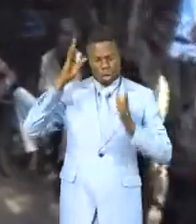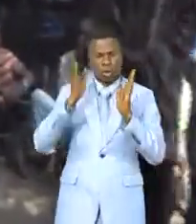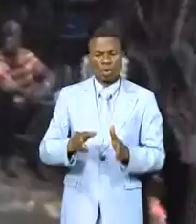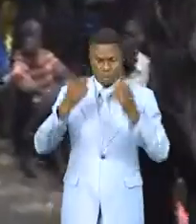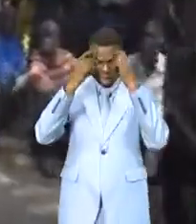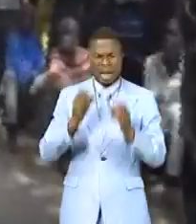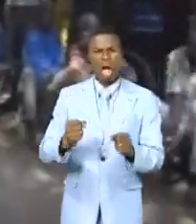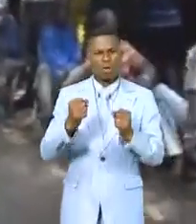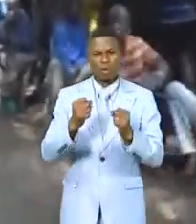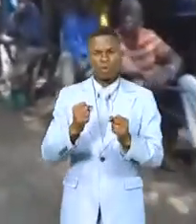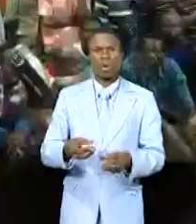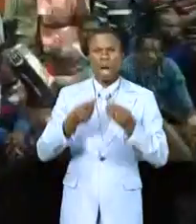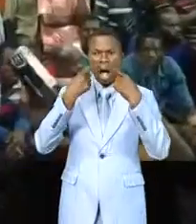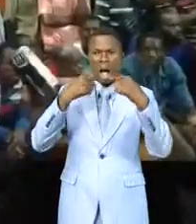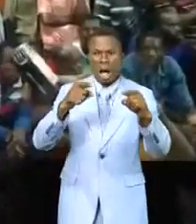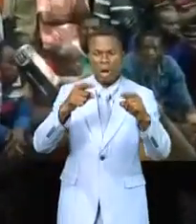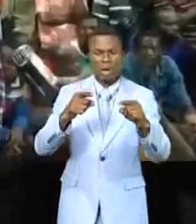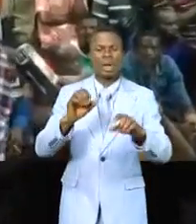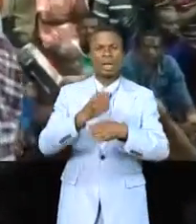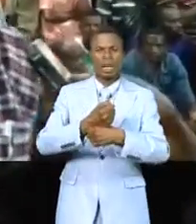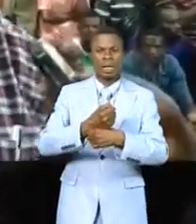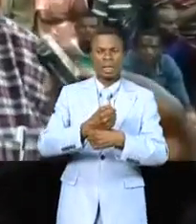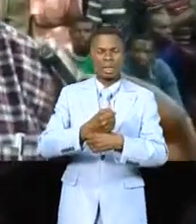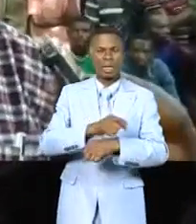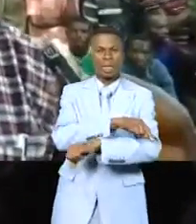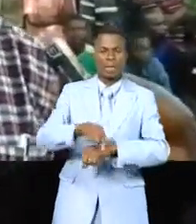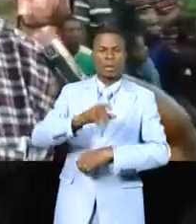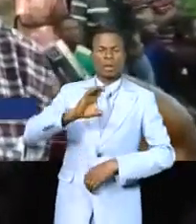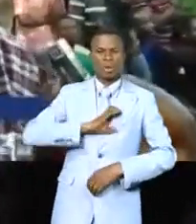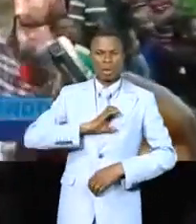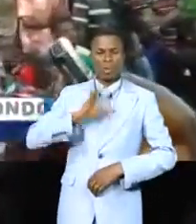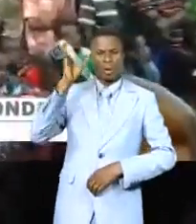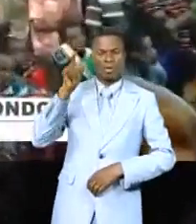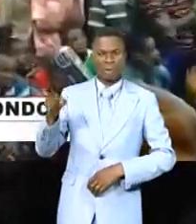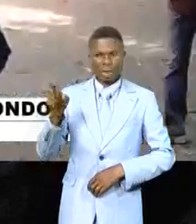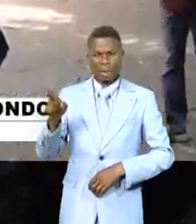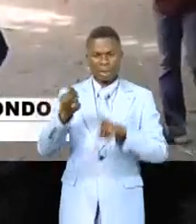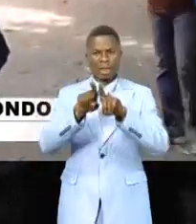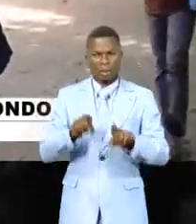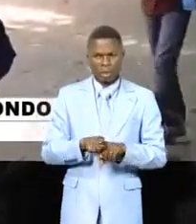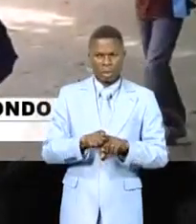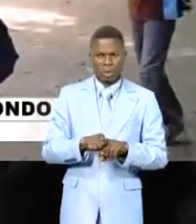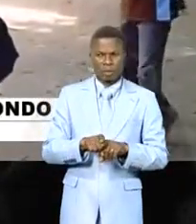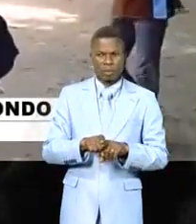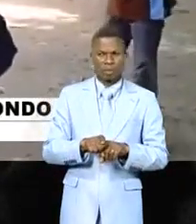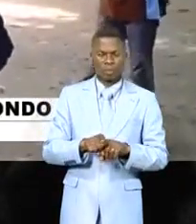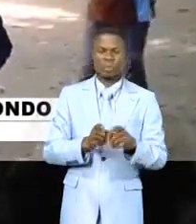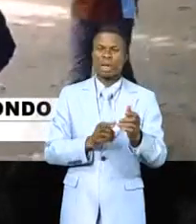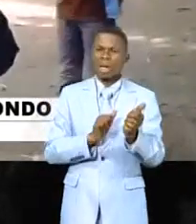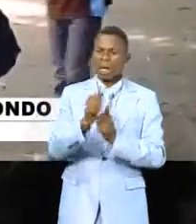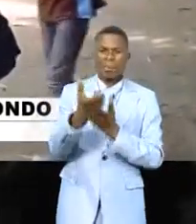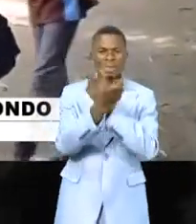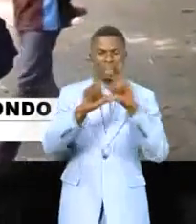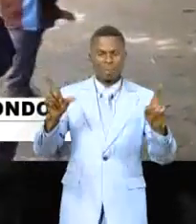décisions ont été prises, notamment l'installation d'un sous-siat au village Lilongo Kindo et le libre passage des habitants